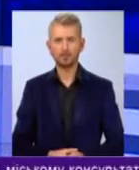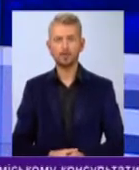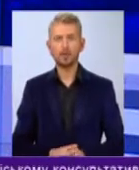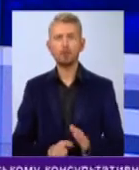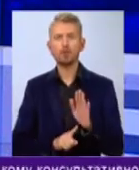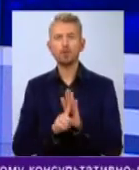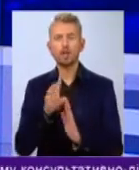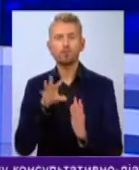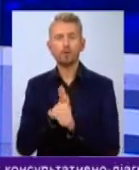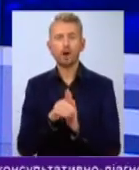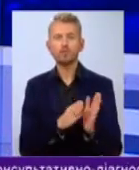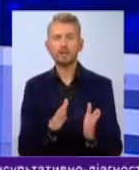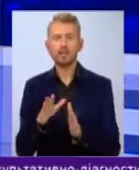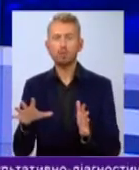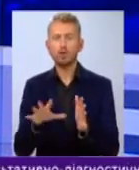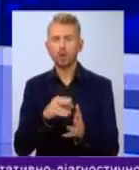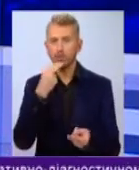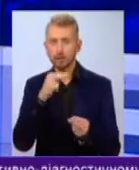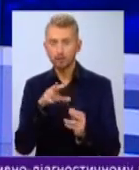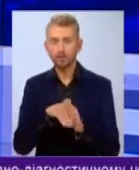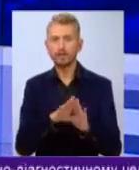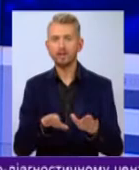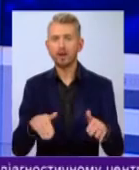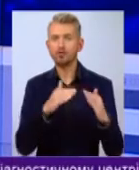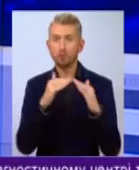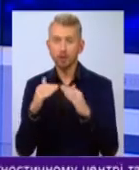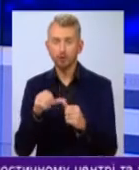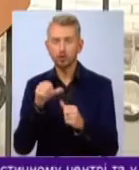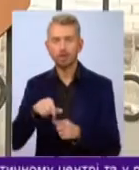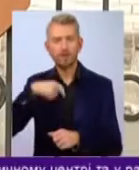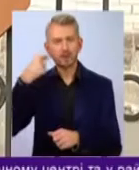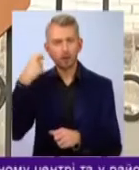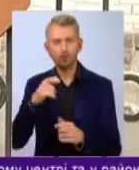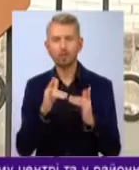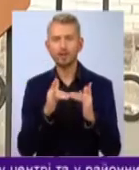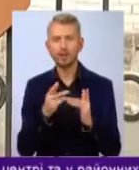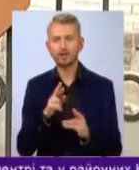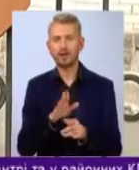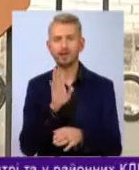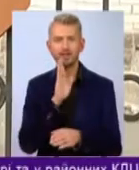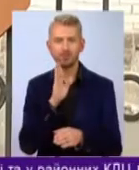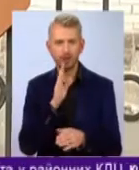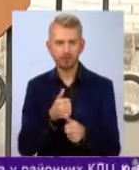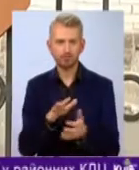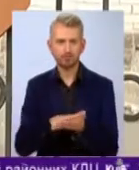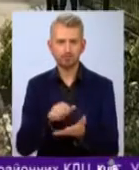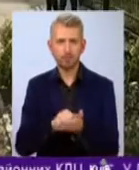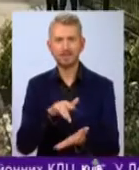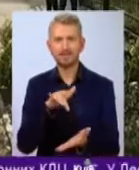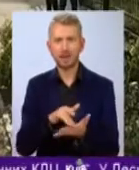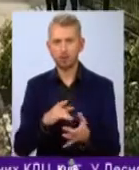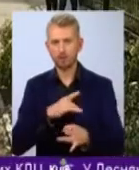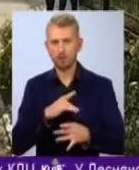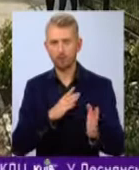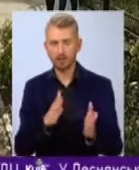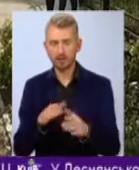Почали впроваджувати систему енергоефективності і в дитячих будинках, зокрема у Дарницькому інтернаті для дівчаток із розладами центральної нервової системи.